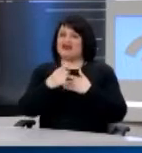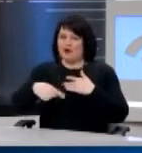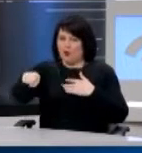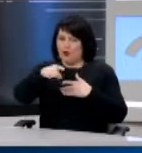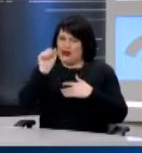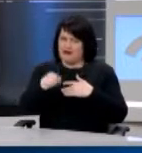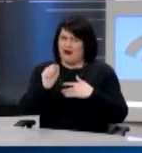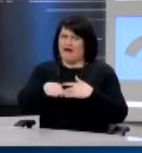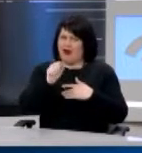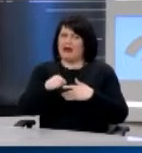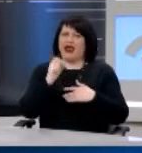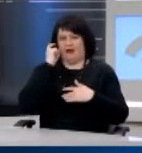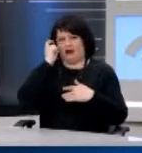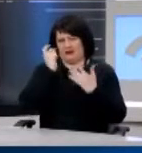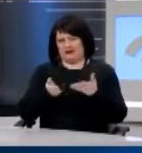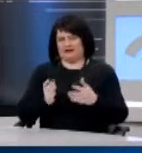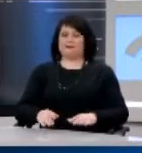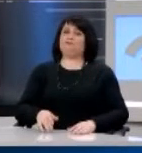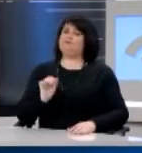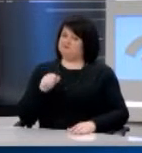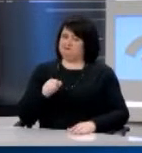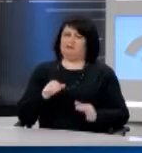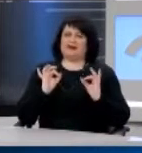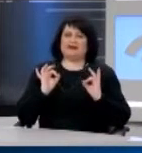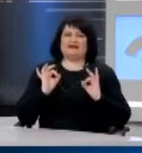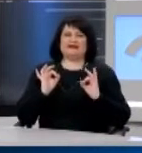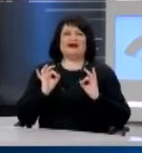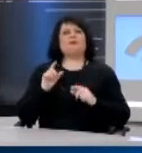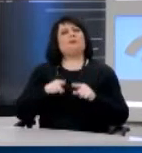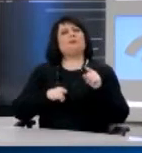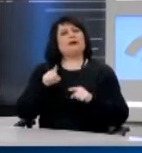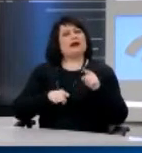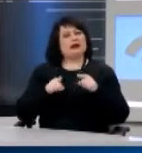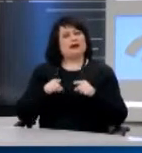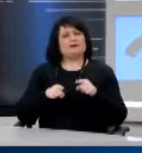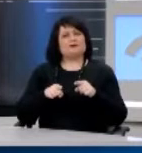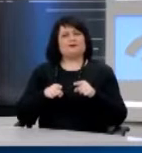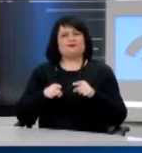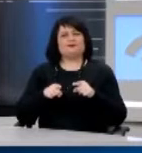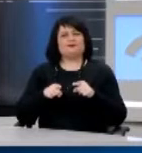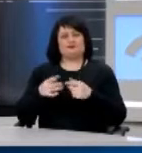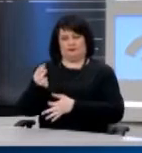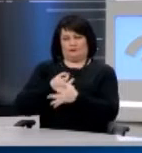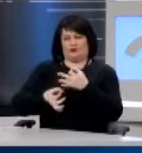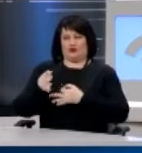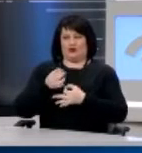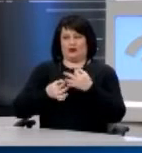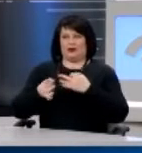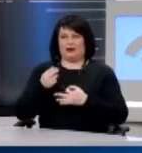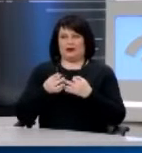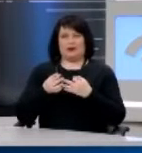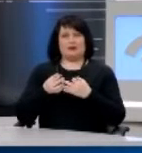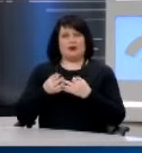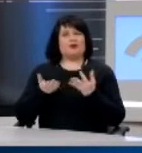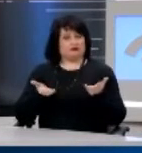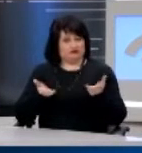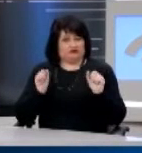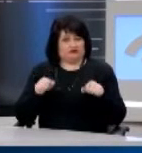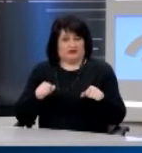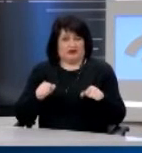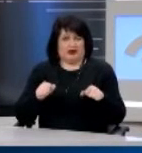Και βεβαίως θα συμφωνήσω με ορισμένες από τις διατυπώσεις, δεν μπορεί κανείς να διαφωνήσει σε